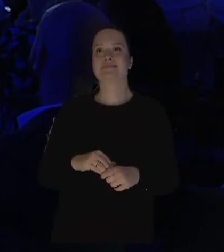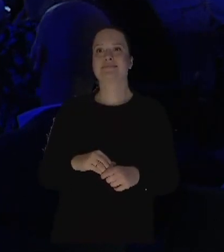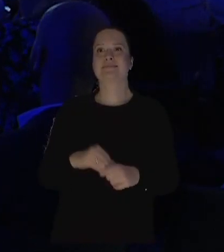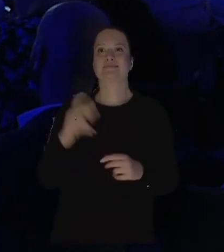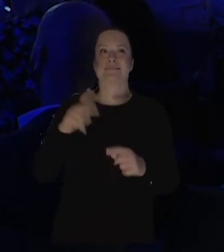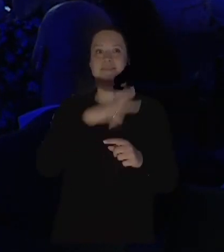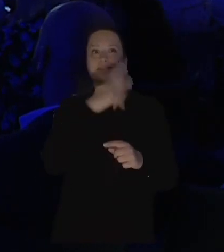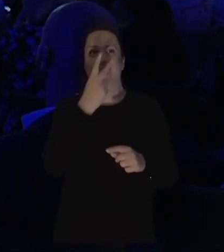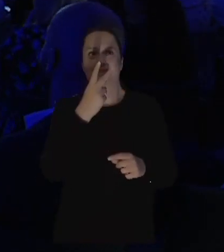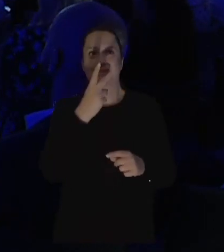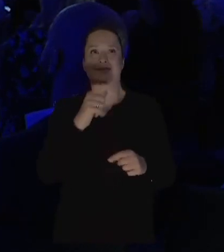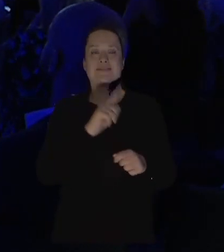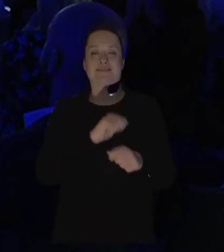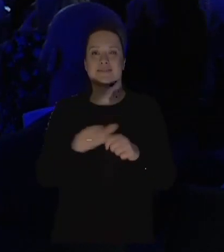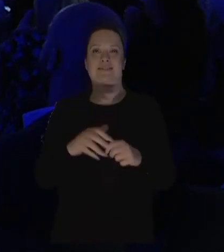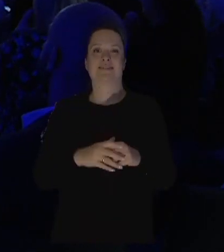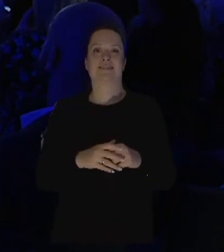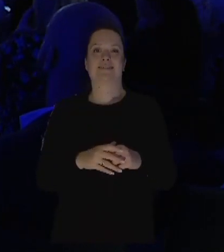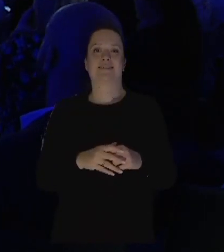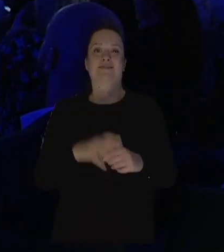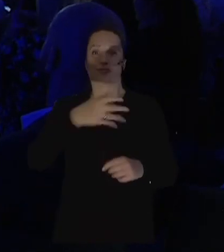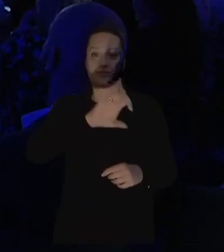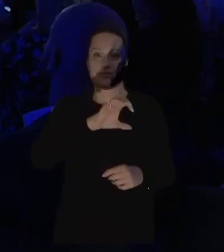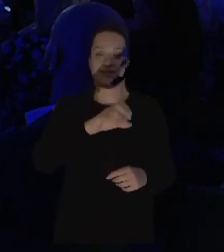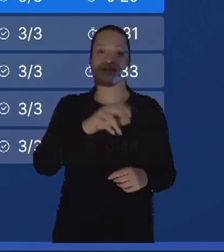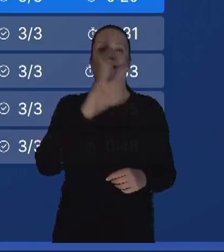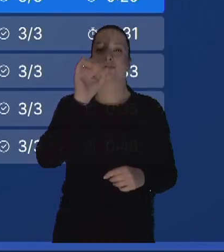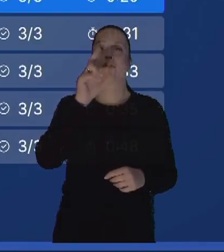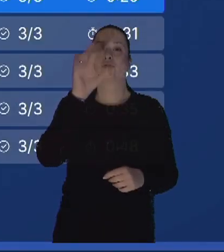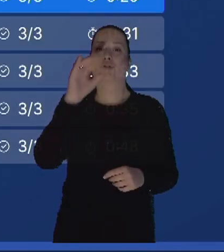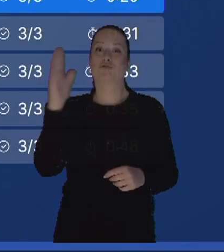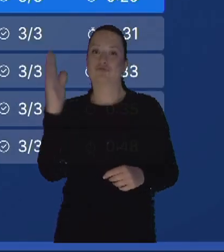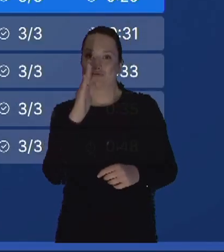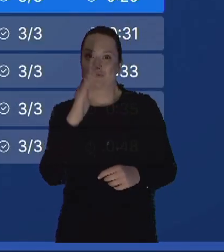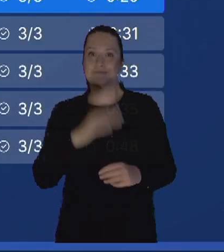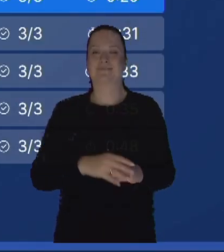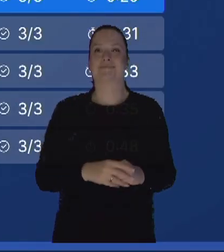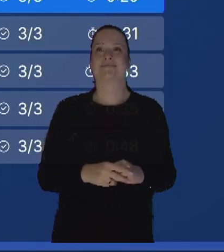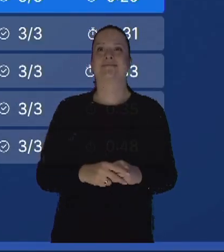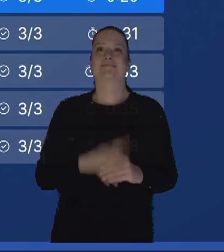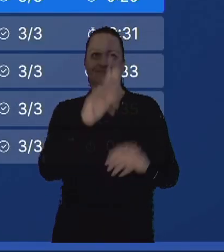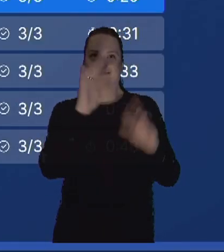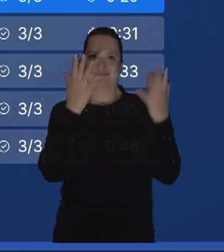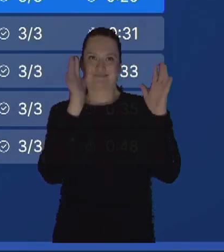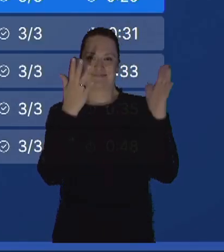nimi uplasowała się drużyna Kokosza, wielkie